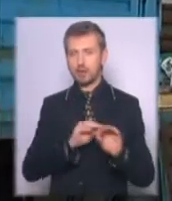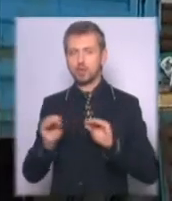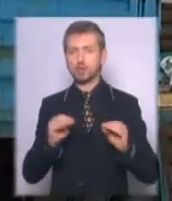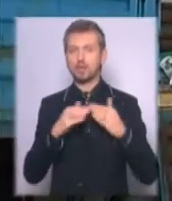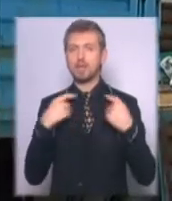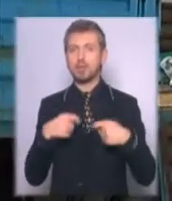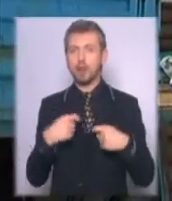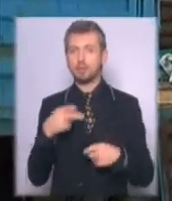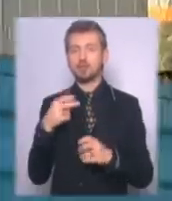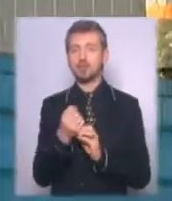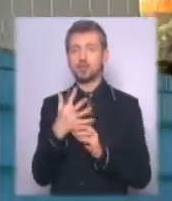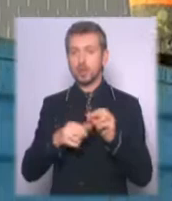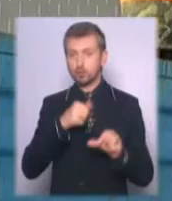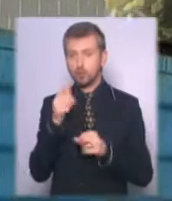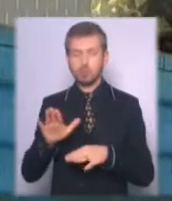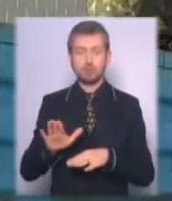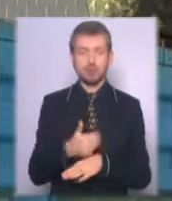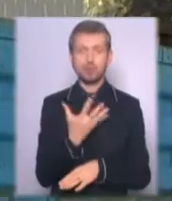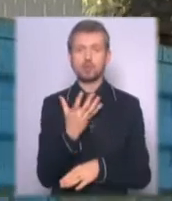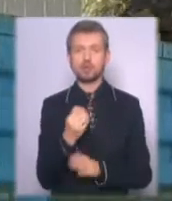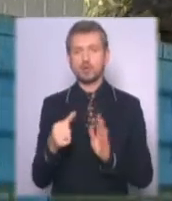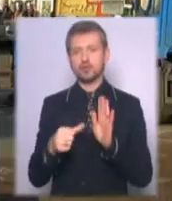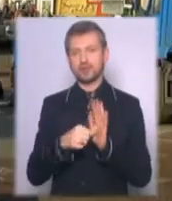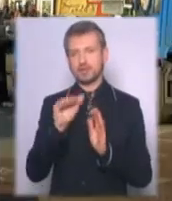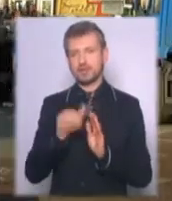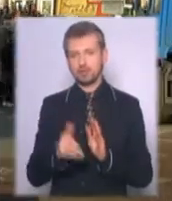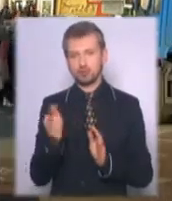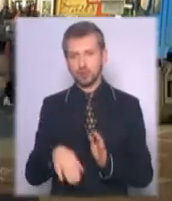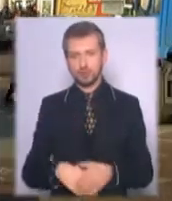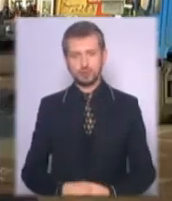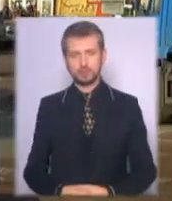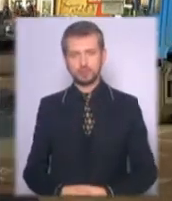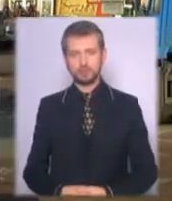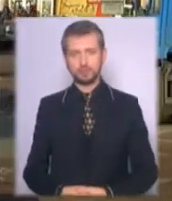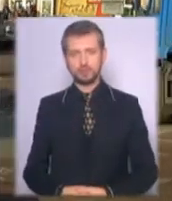2015-му демонтують ще близько 6 тисяч. Олександра Роздорожна, Юрій Росахай, телеканал «Київ».